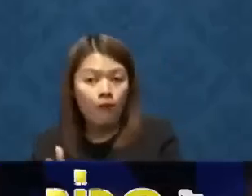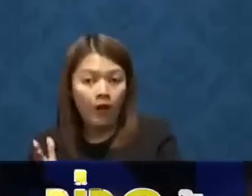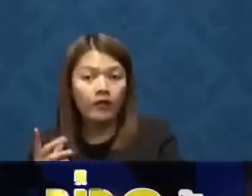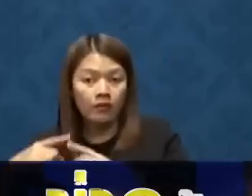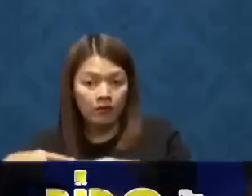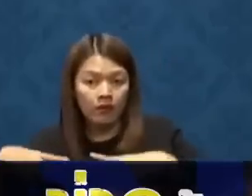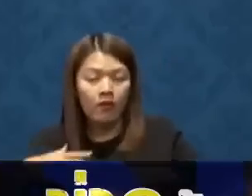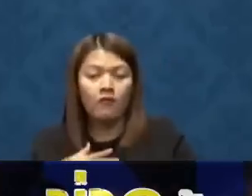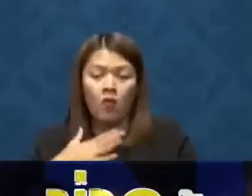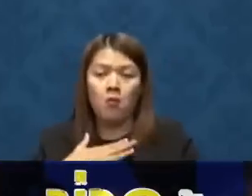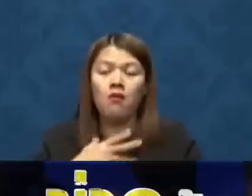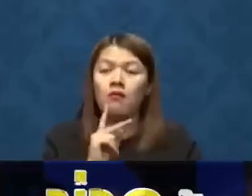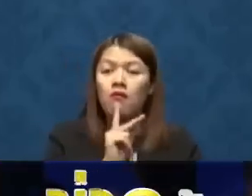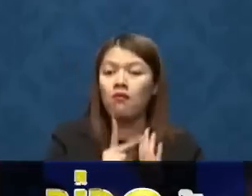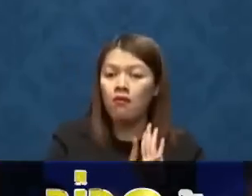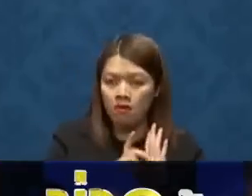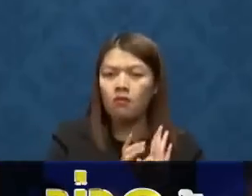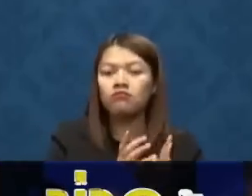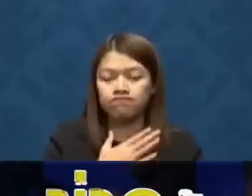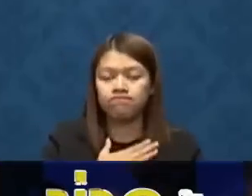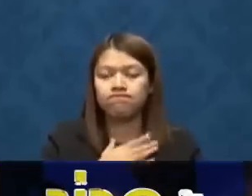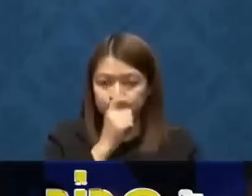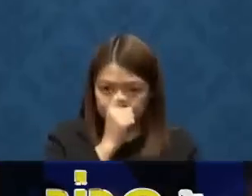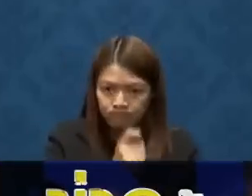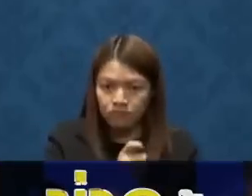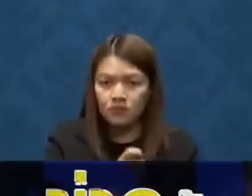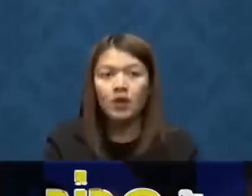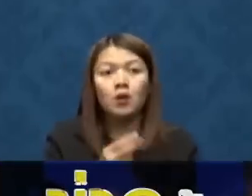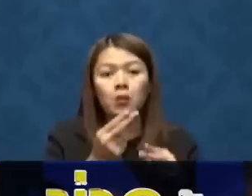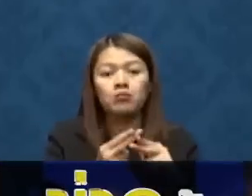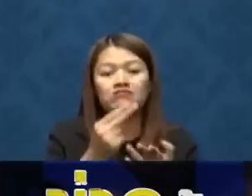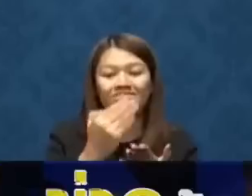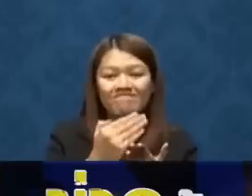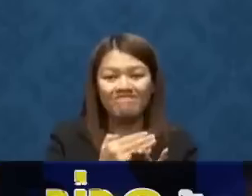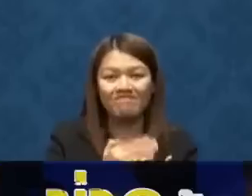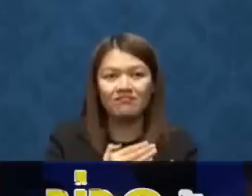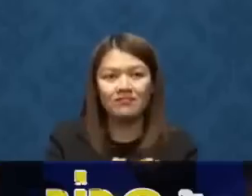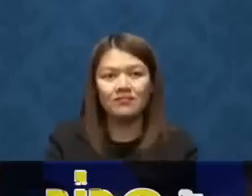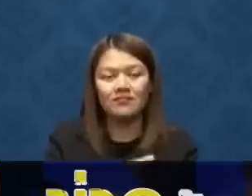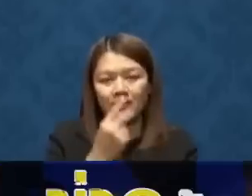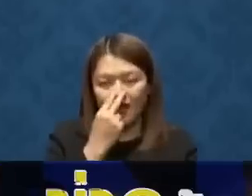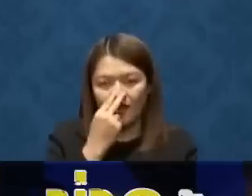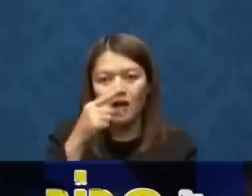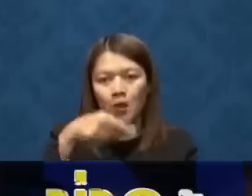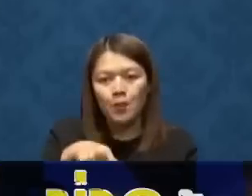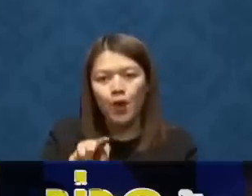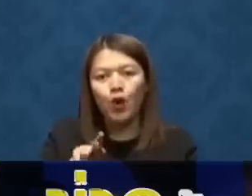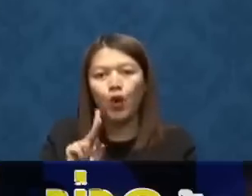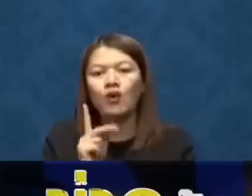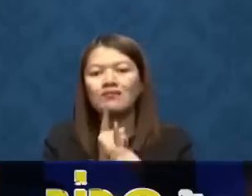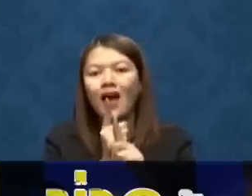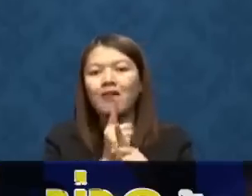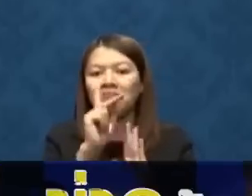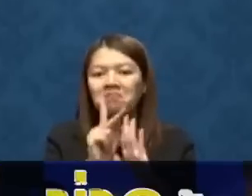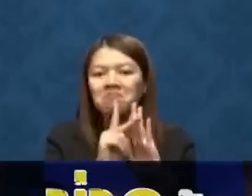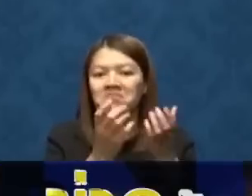เองกินเองเนี่ยไม่ได ้ มันก็เป็นสิทธิ์ของสมาชิกสภาผู้แทนราษฎรเหมือนกัน นะครับก็เถียงกันอยู่สักระยะนึงยังไงก็เปลี่ยนแป